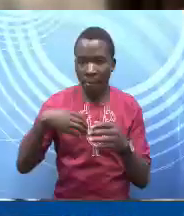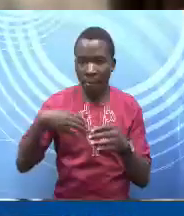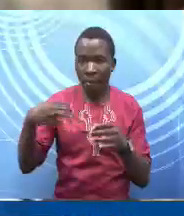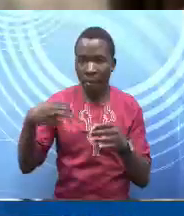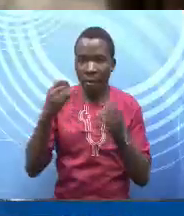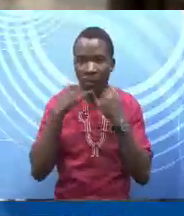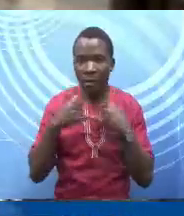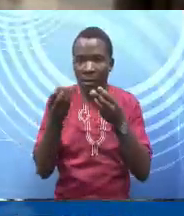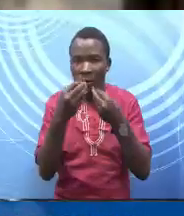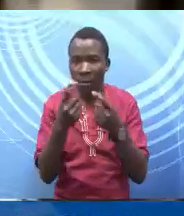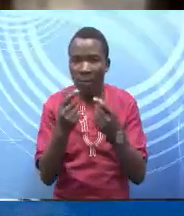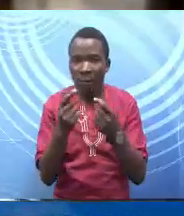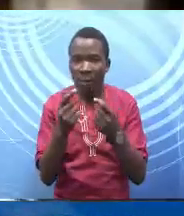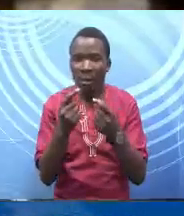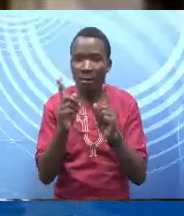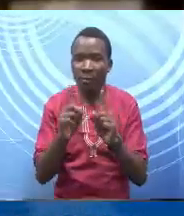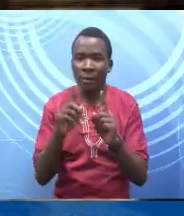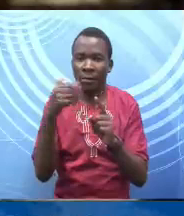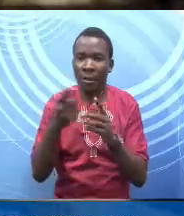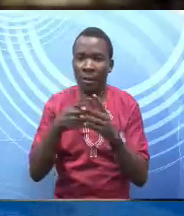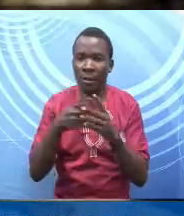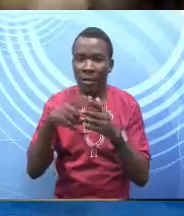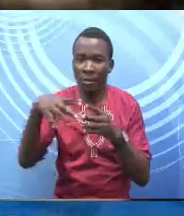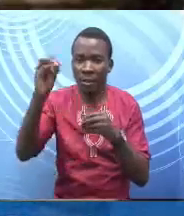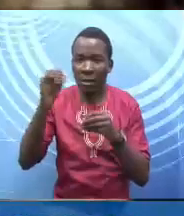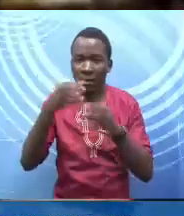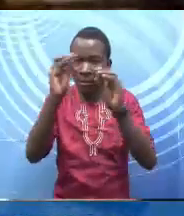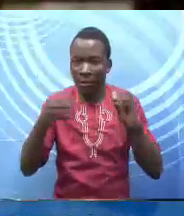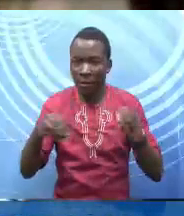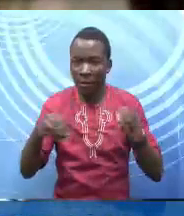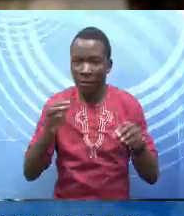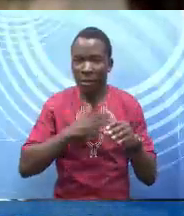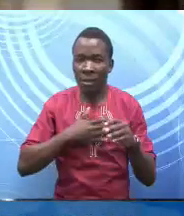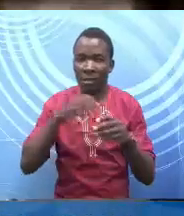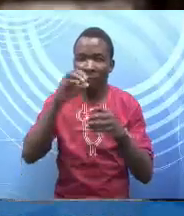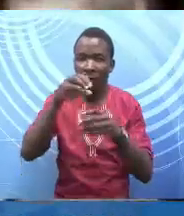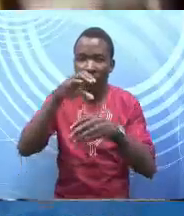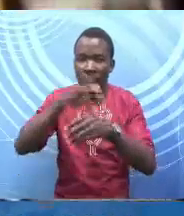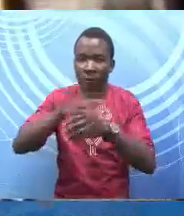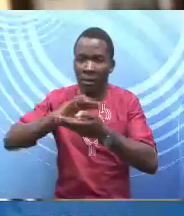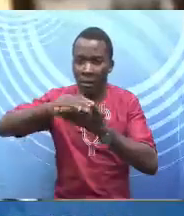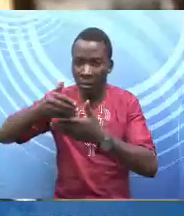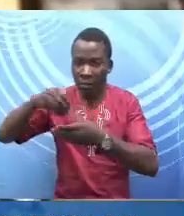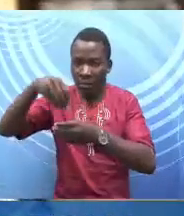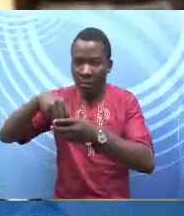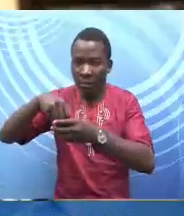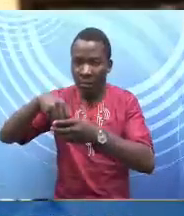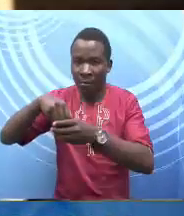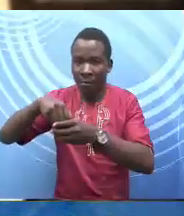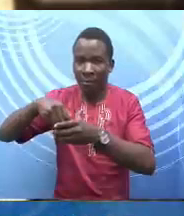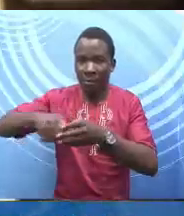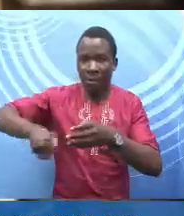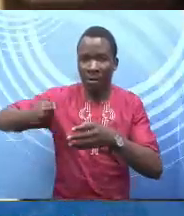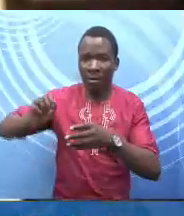azampa. Ndasohoka mu biro bye nigira mu biro byanjye mfata imashini nshyira mu gikapu nditahira. Ngo hari hamaze kuba nka saa kumi